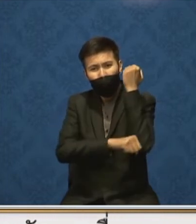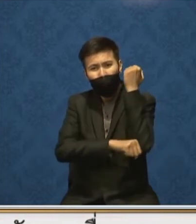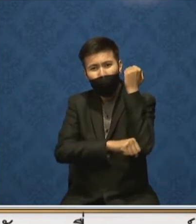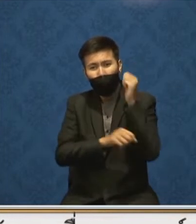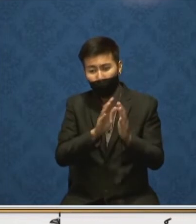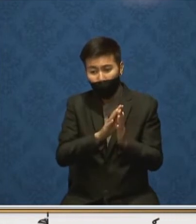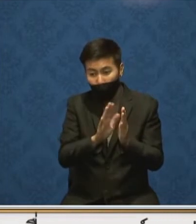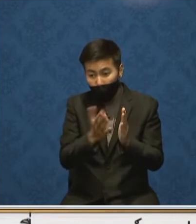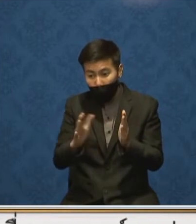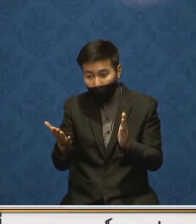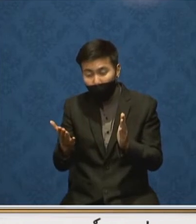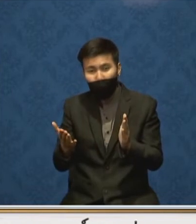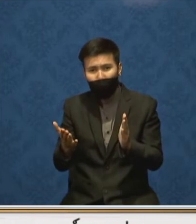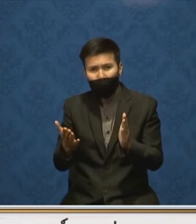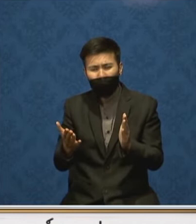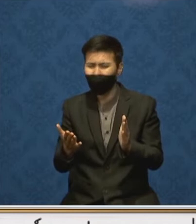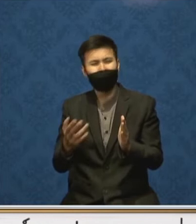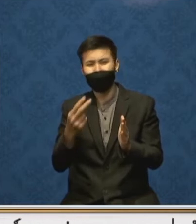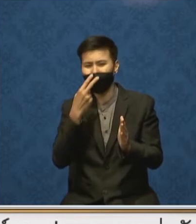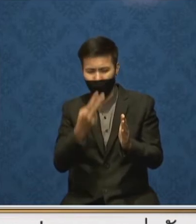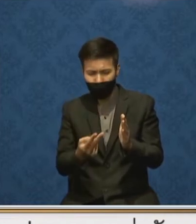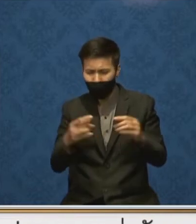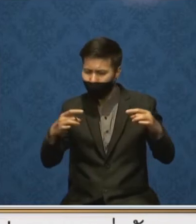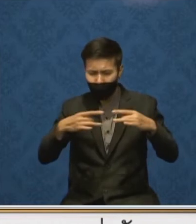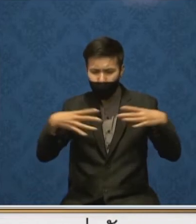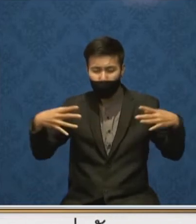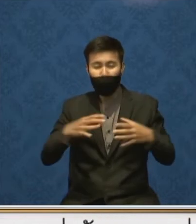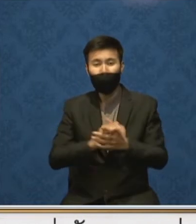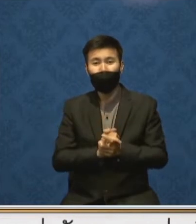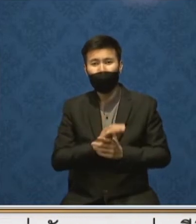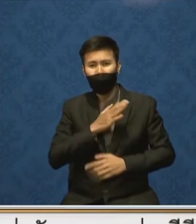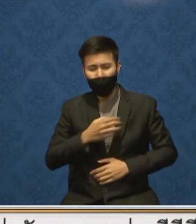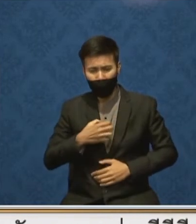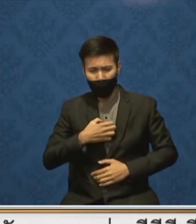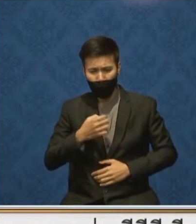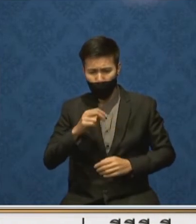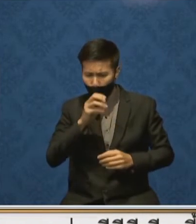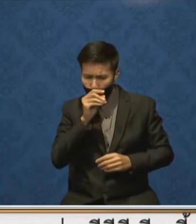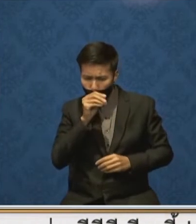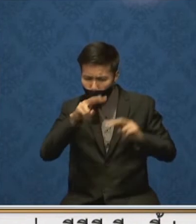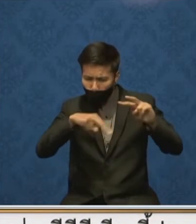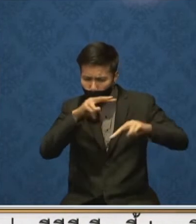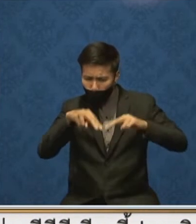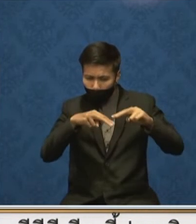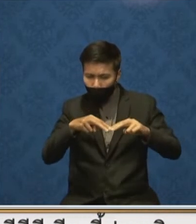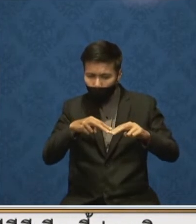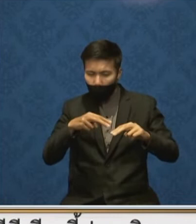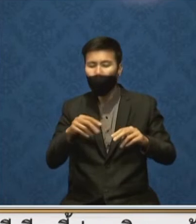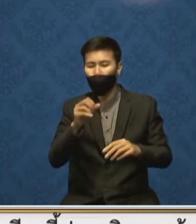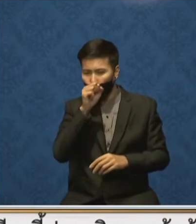บาย ค่ะมันกดูไมคอยตรงกั ถประชาชู อย่ล10 ตären จก ก็ฝidentsคอโโ เมนูแ้จนvestองนยกได้